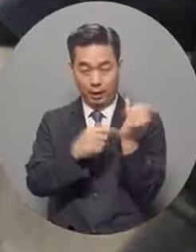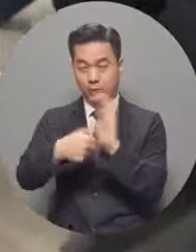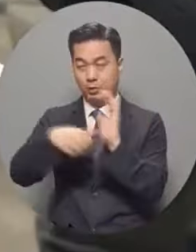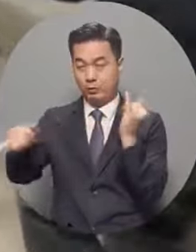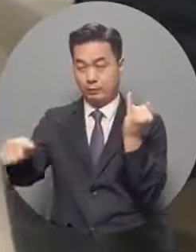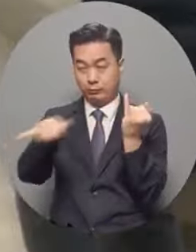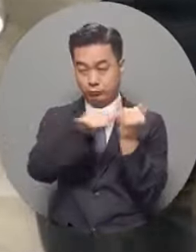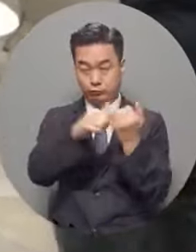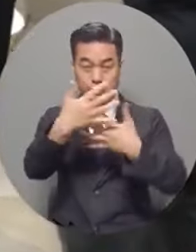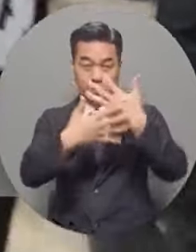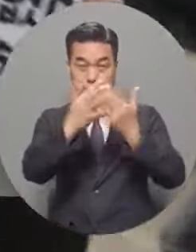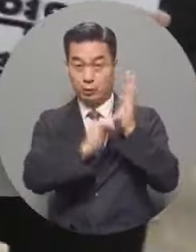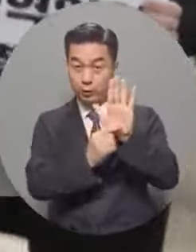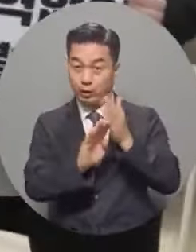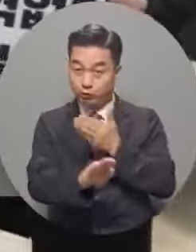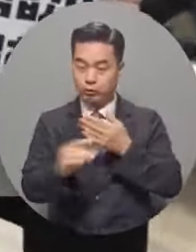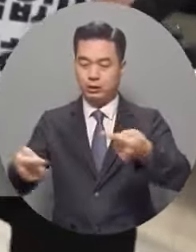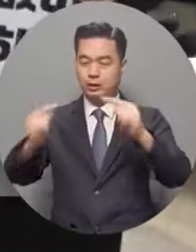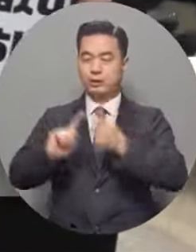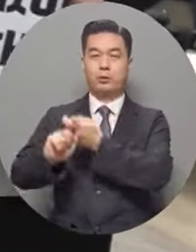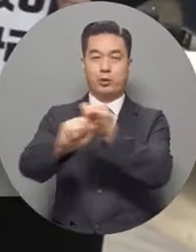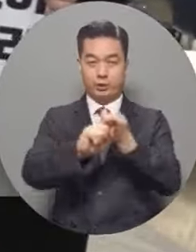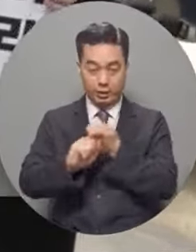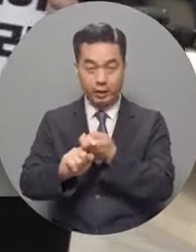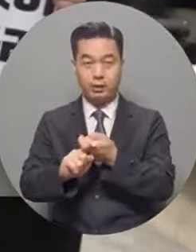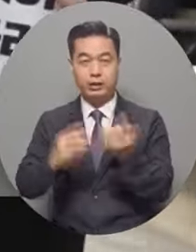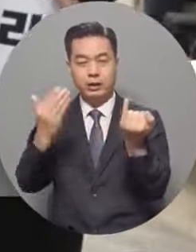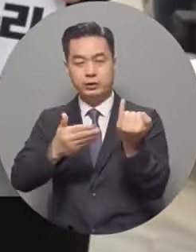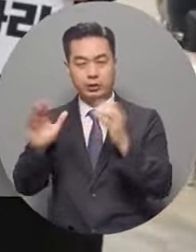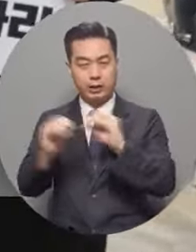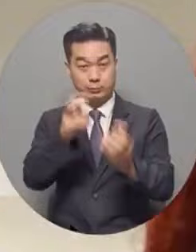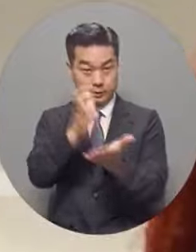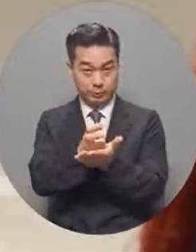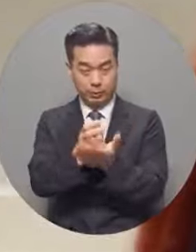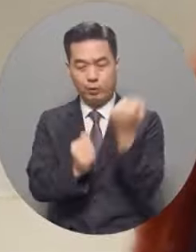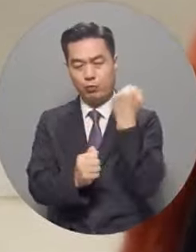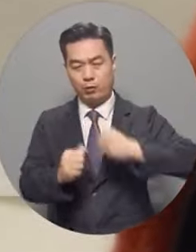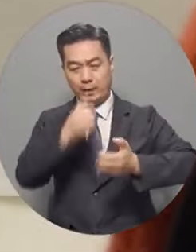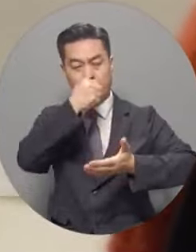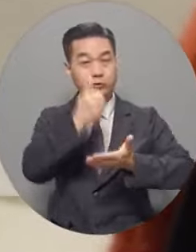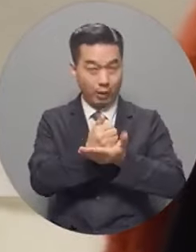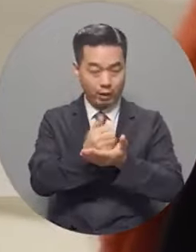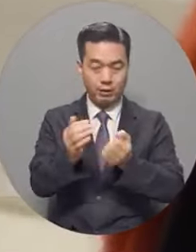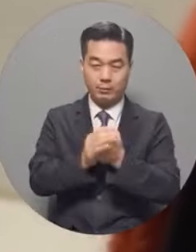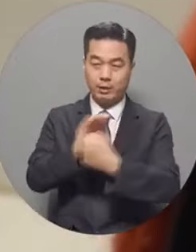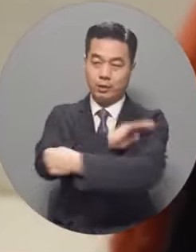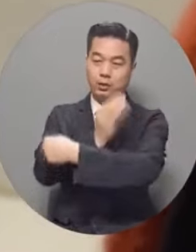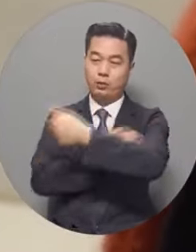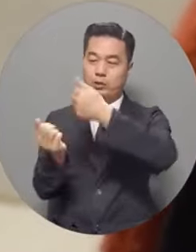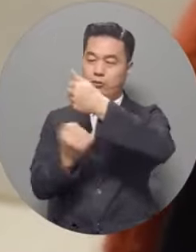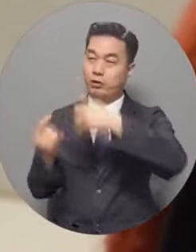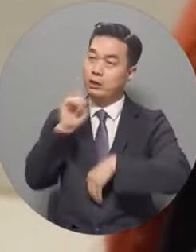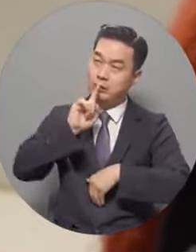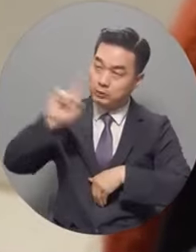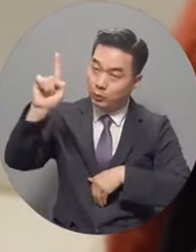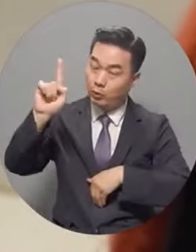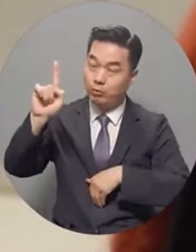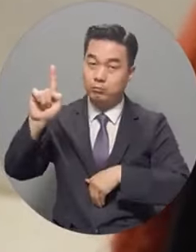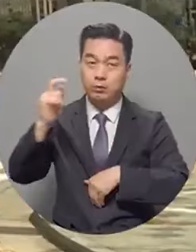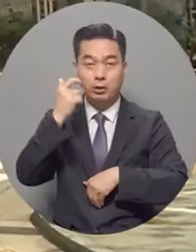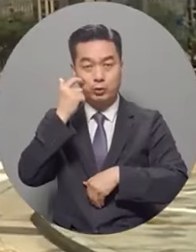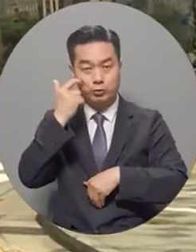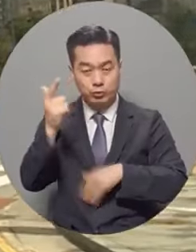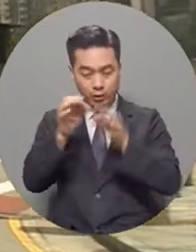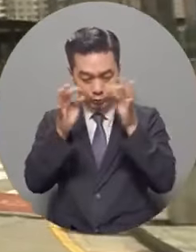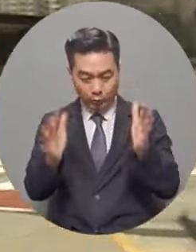뒤 참여연대는 윤 대통령 부부를 청탁금지법 위반 혐의로 권익위에 신고했습니다. 그로부터 6개월